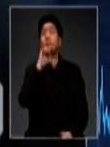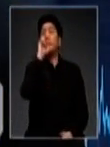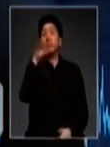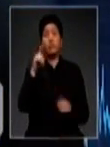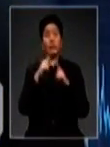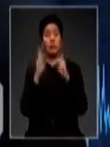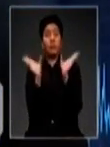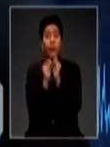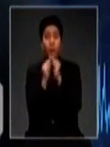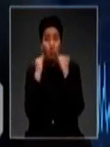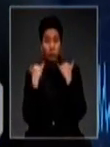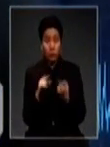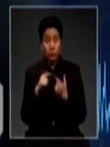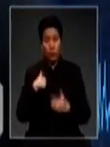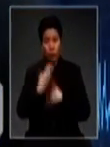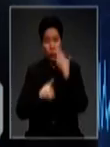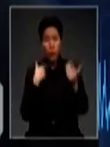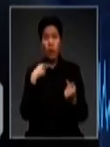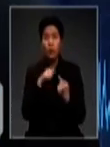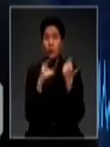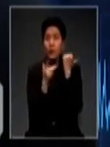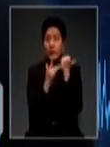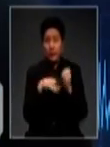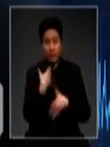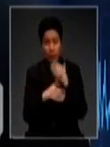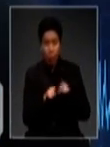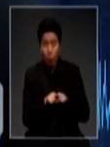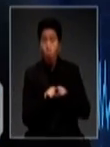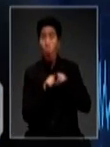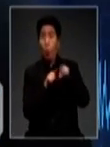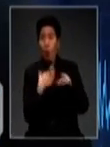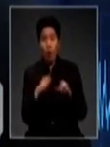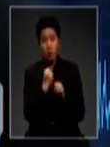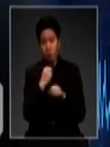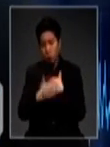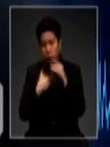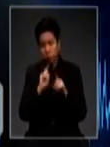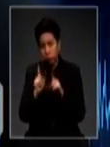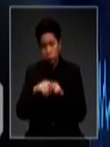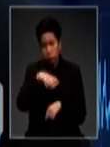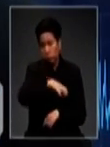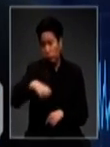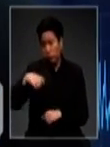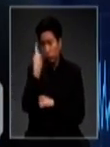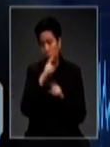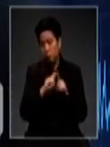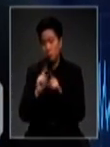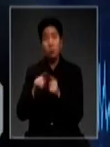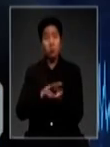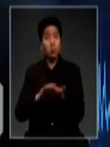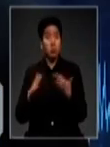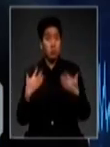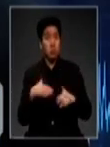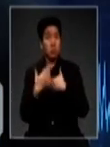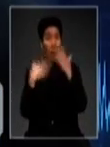ว่าเราก้าวหน้าทางเทคโนโลยีเราก้าวหน้าทางด้านการพัฒนาแหล่งท่องเที่ยวนะครับแต่ใน